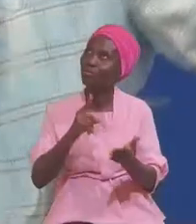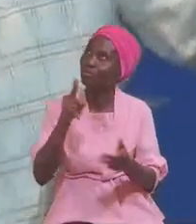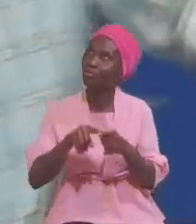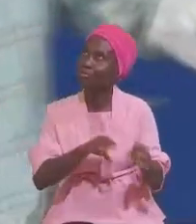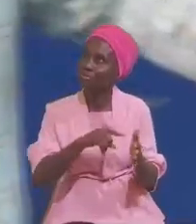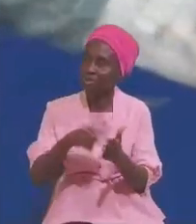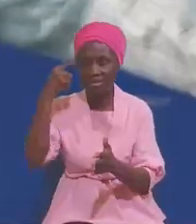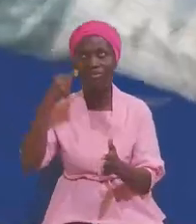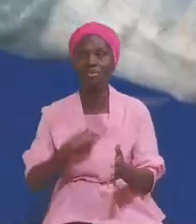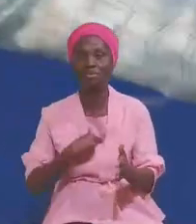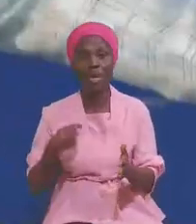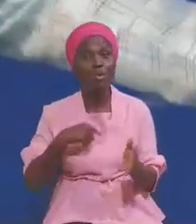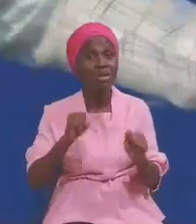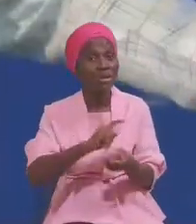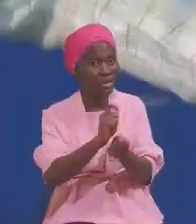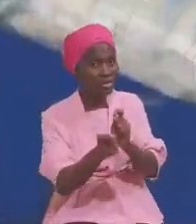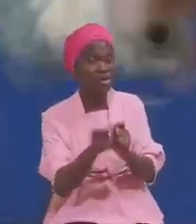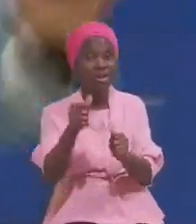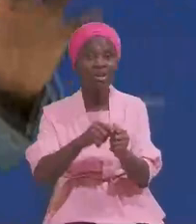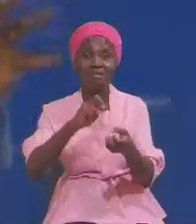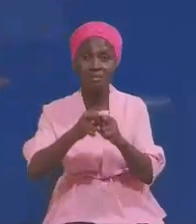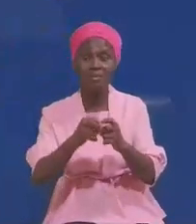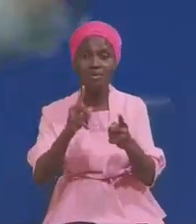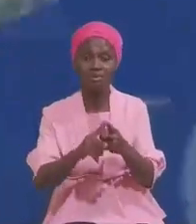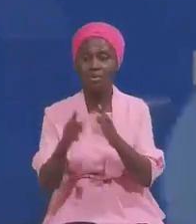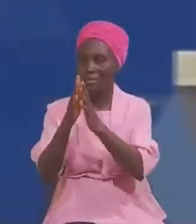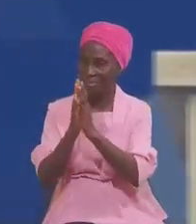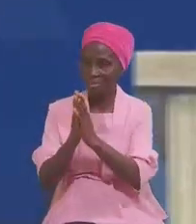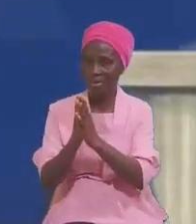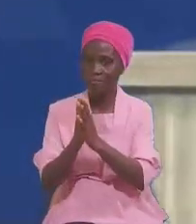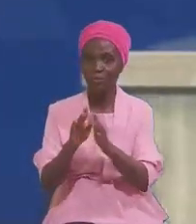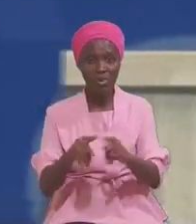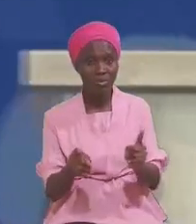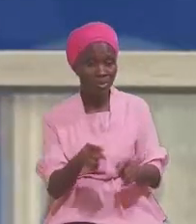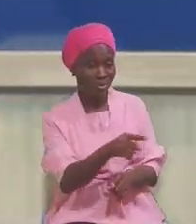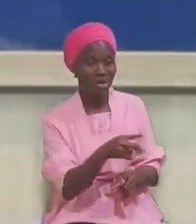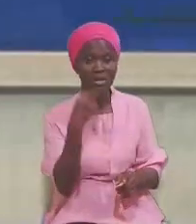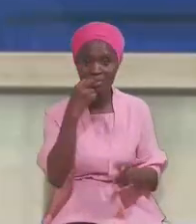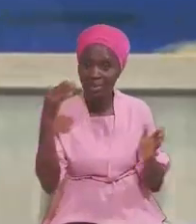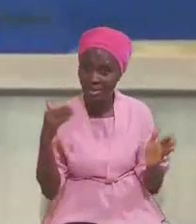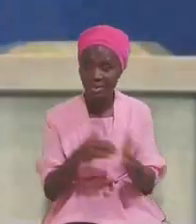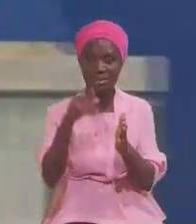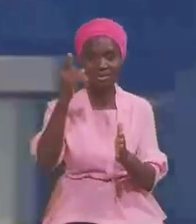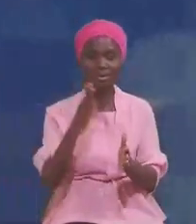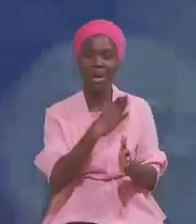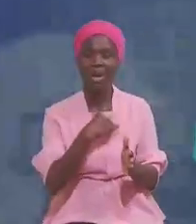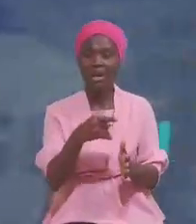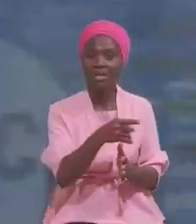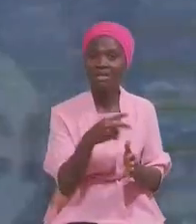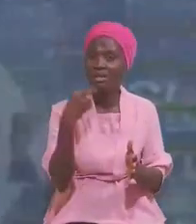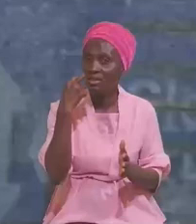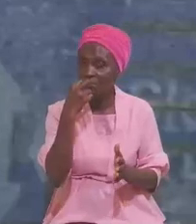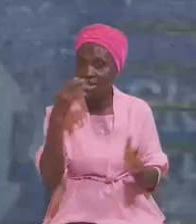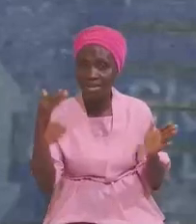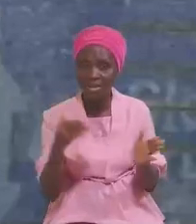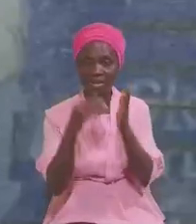C'est comme je suis dans la fatigue, mais ce n'est pas ton projet pour moi. On peut transformer tout problème en prière. Alors, ils ont parlé contre Dieu